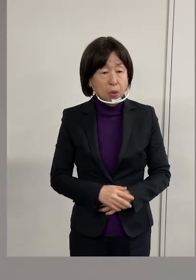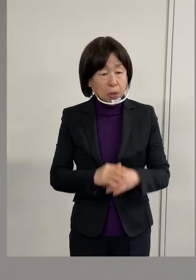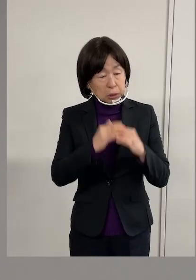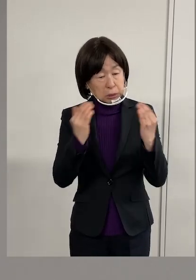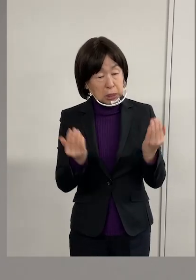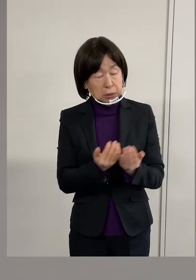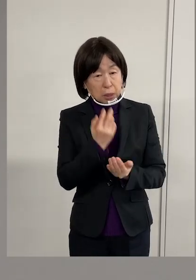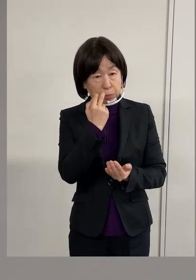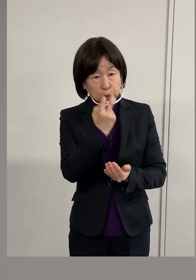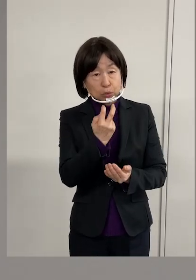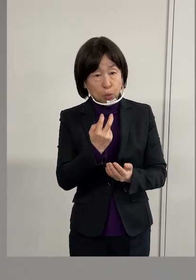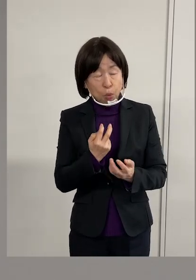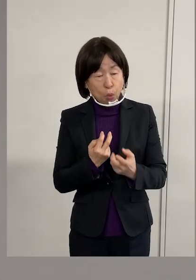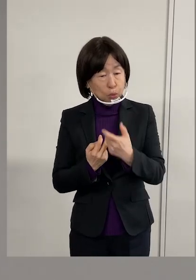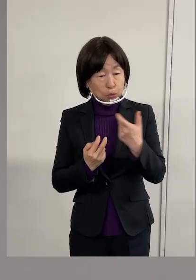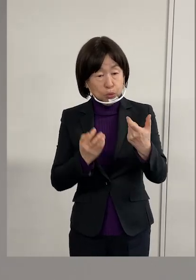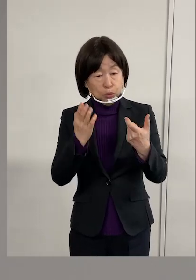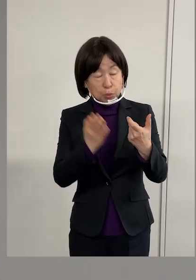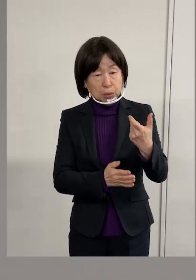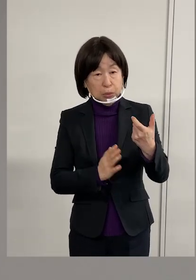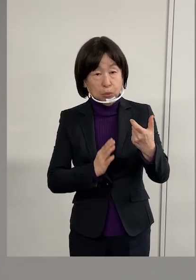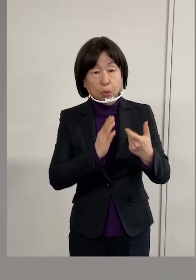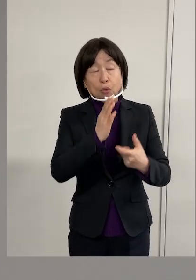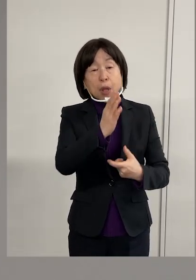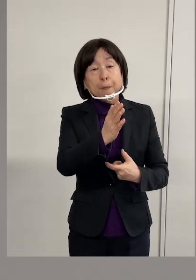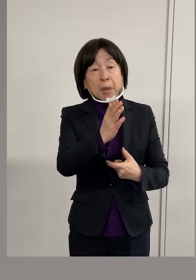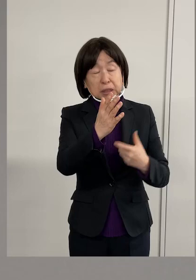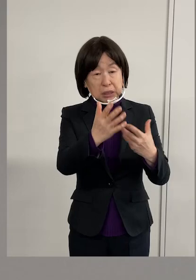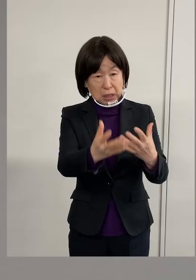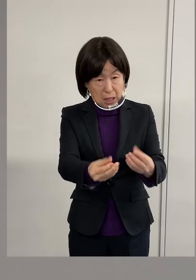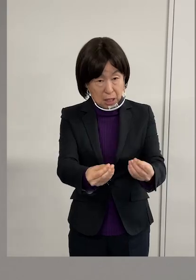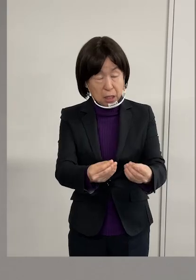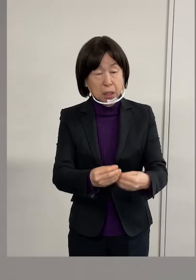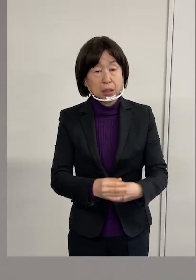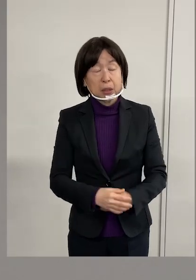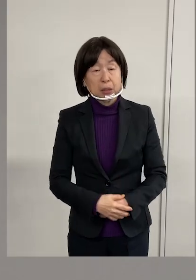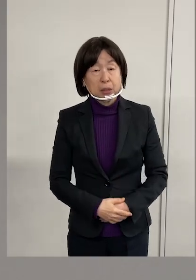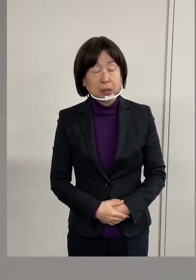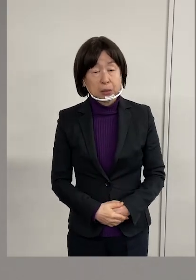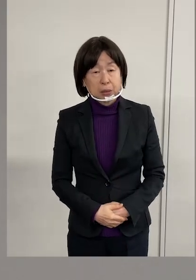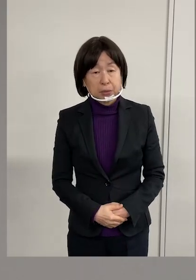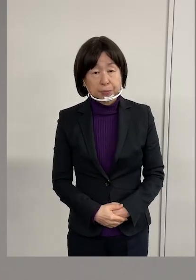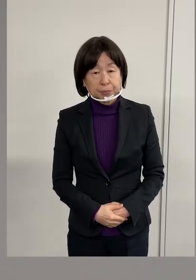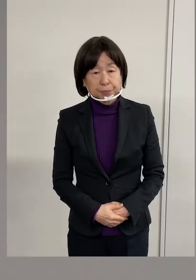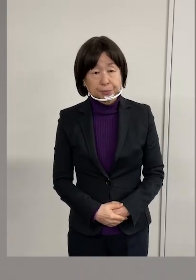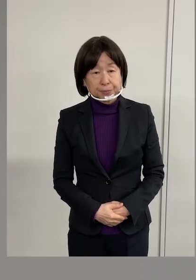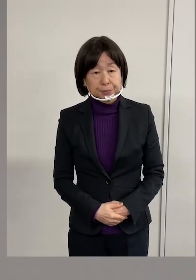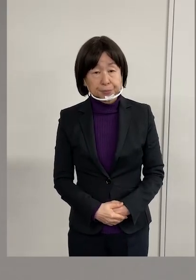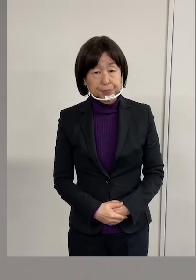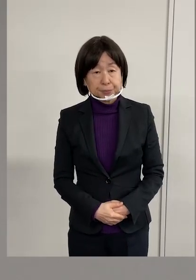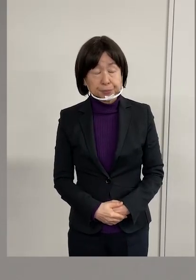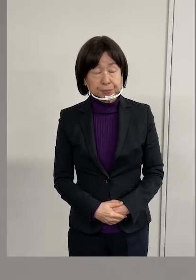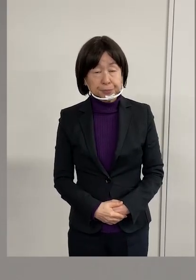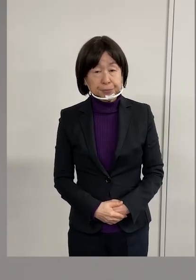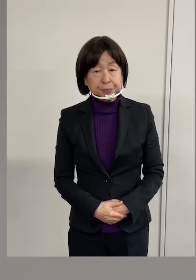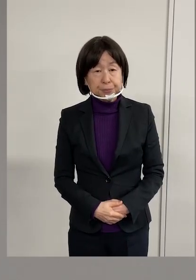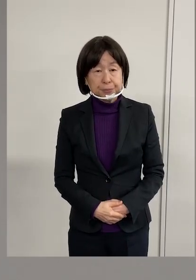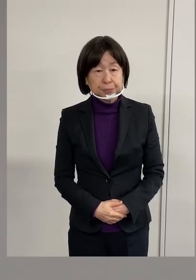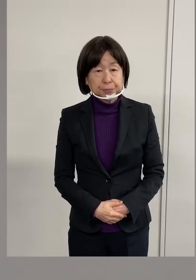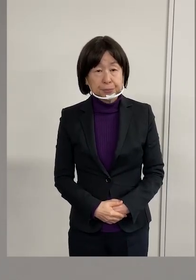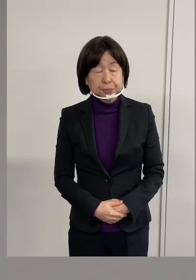ますので、そういうのの市町村がですね、まあ、一定交付金の対象にはなるということにはなっております。それ